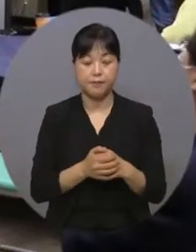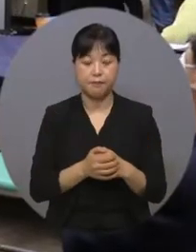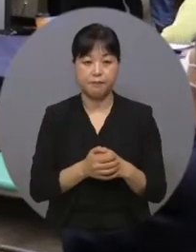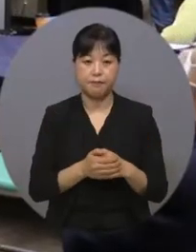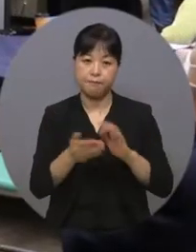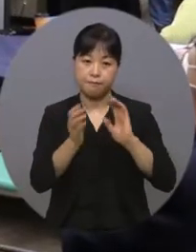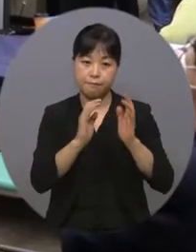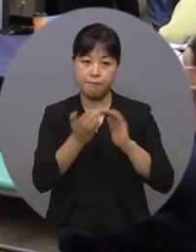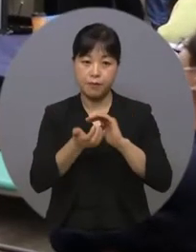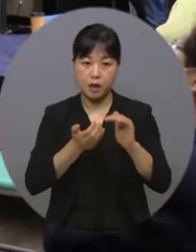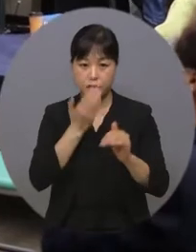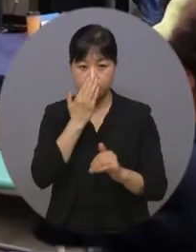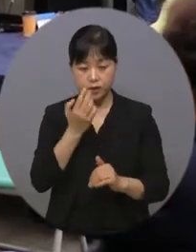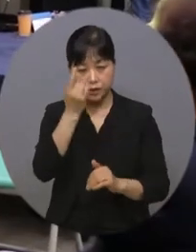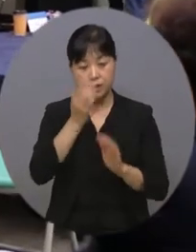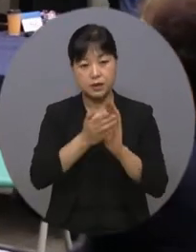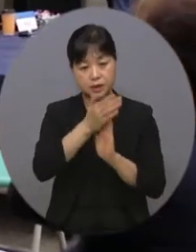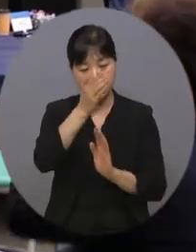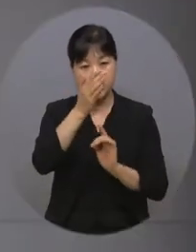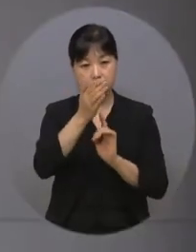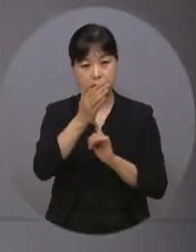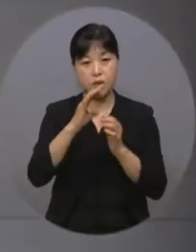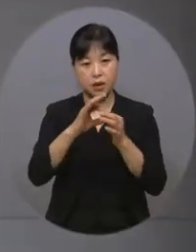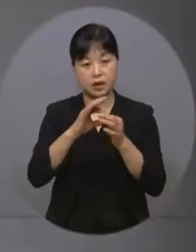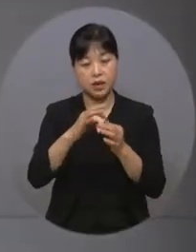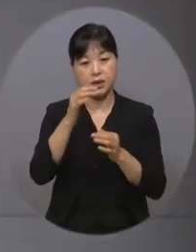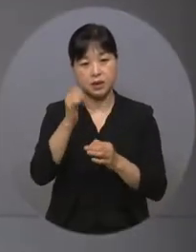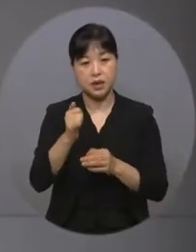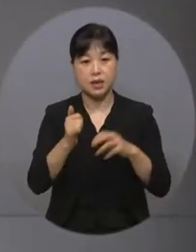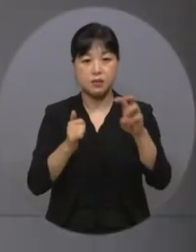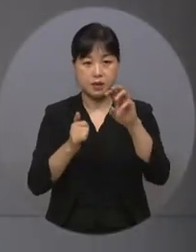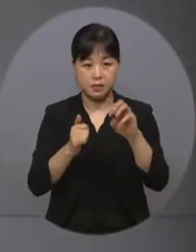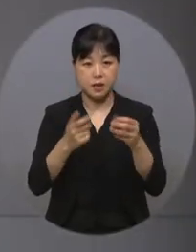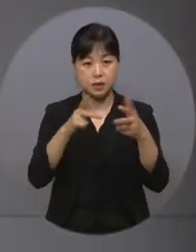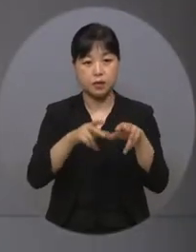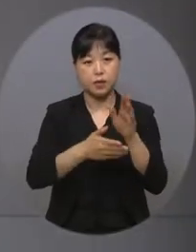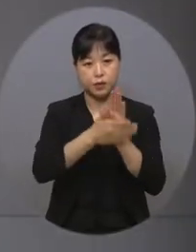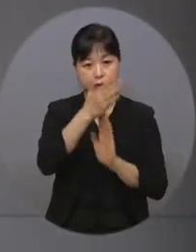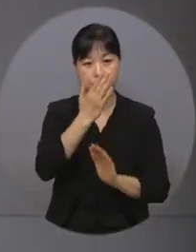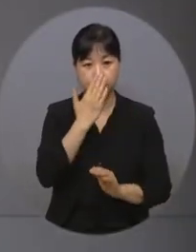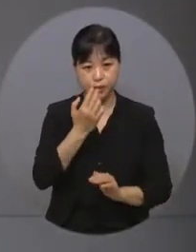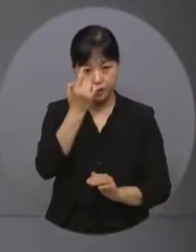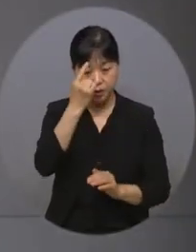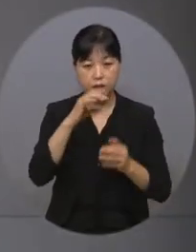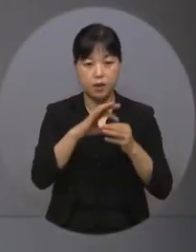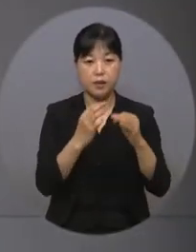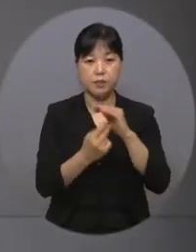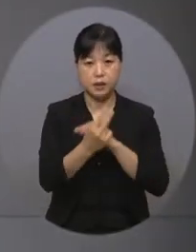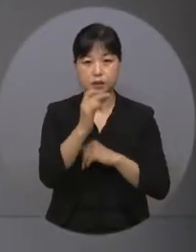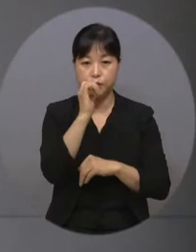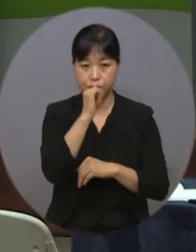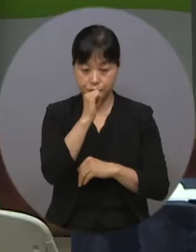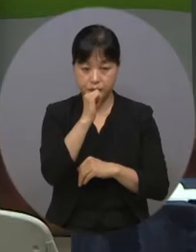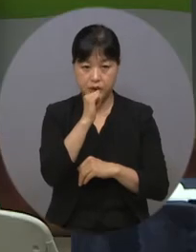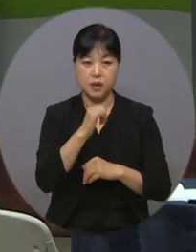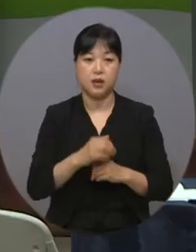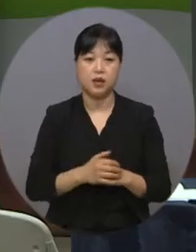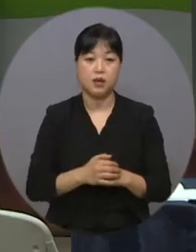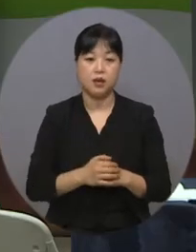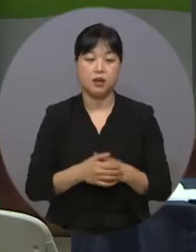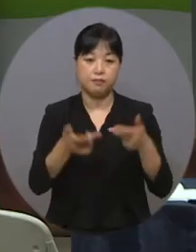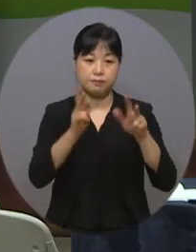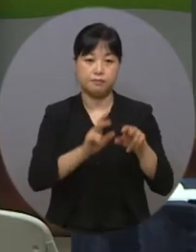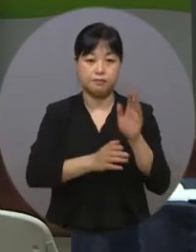순천시 관계자의 30만 정원도시 순천에 대한 비전 소개를 시작으로 정원도시